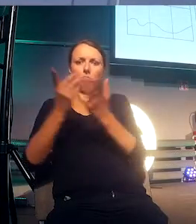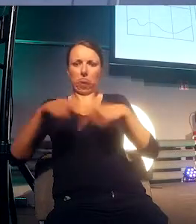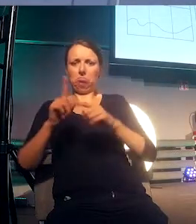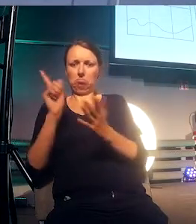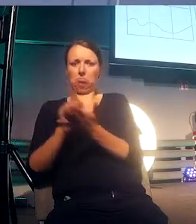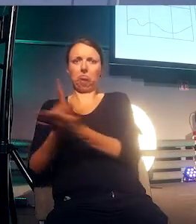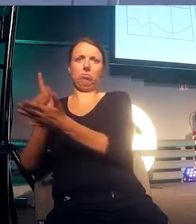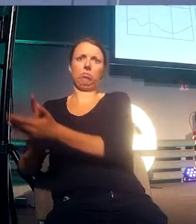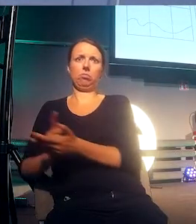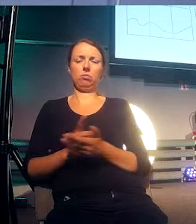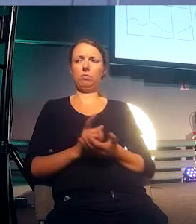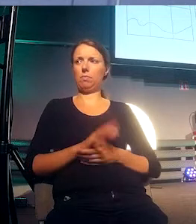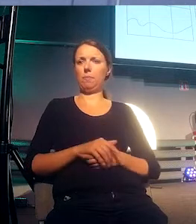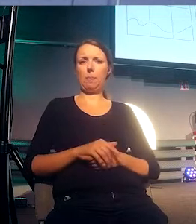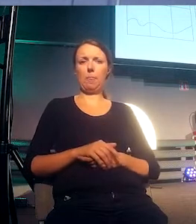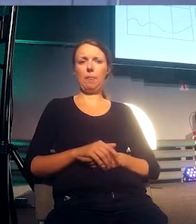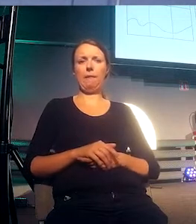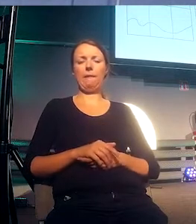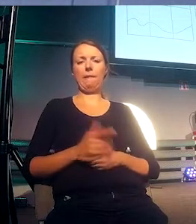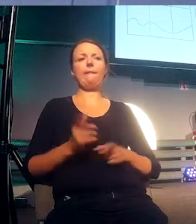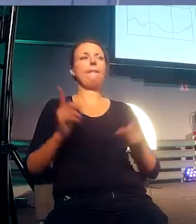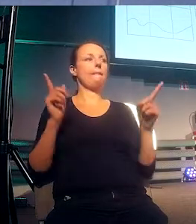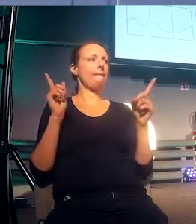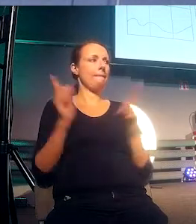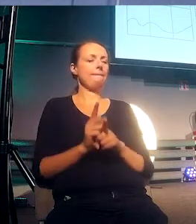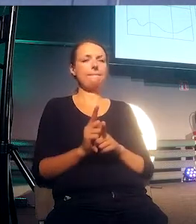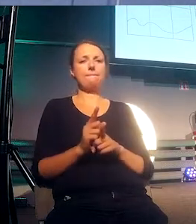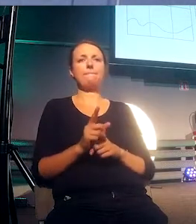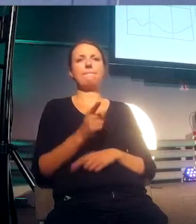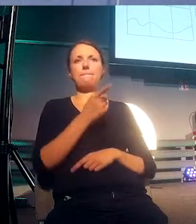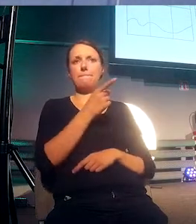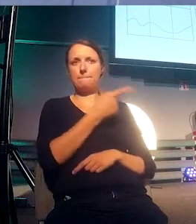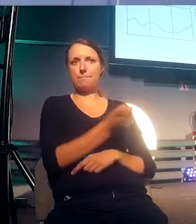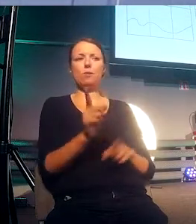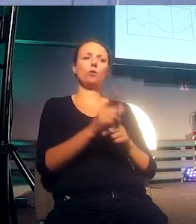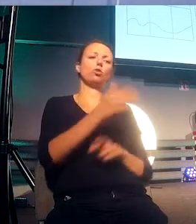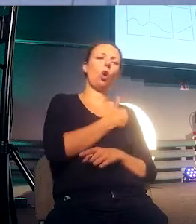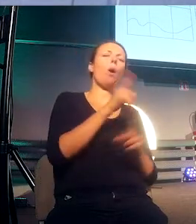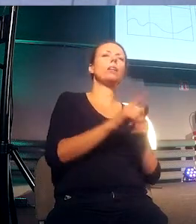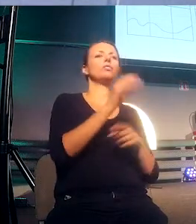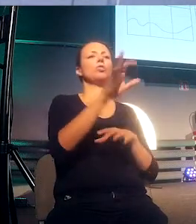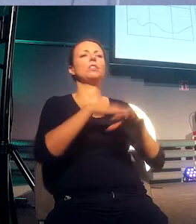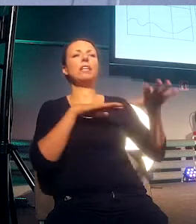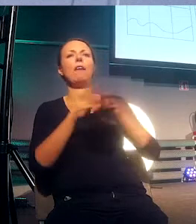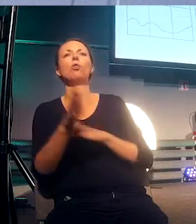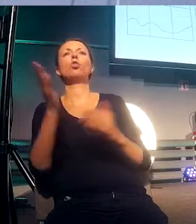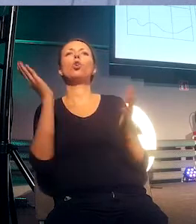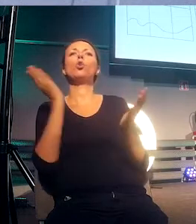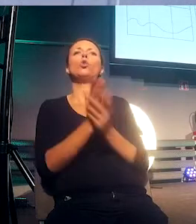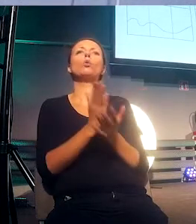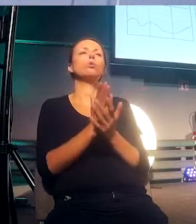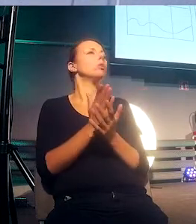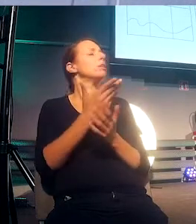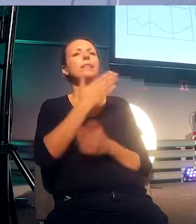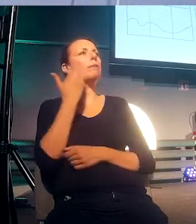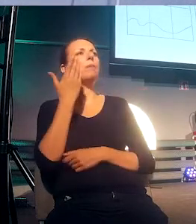Natomiast na co dzień również, jakby nie tylko w rzeczywistości szkolnej, ale też zawodowej, słuchowców nie ma aż